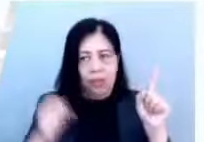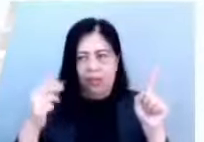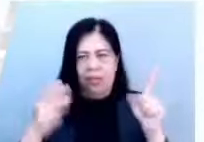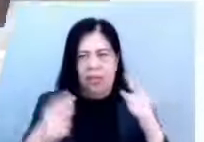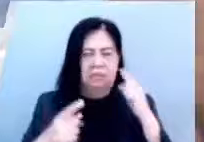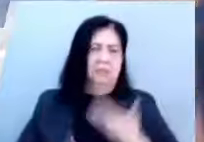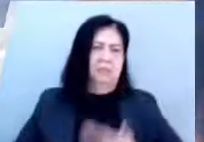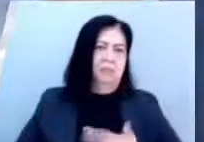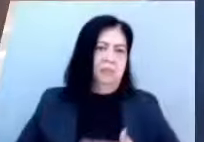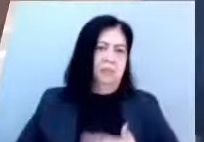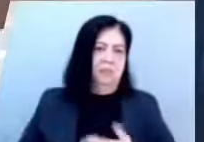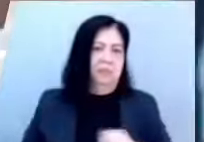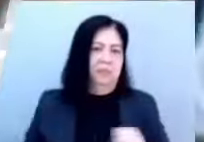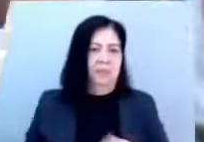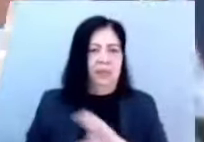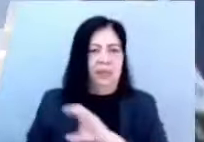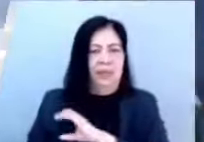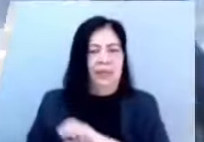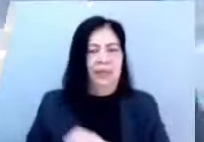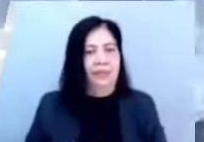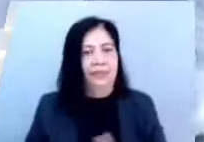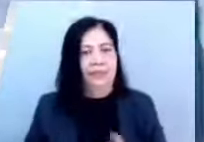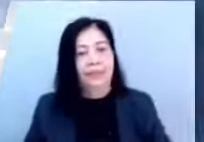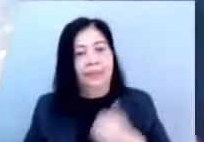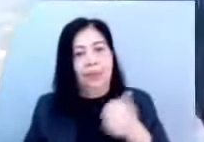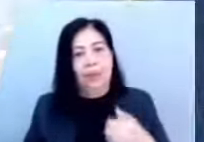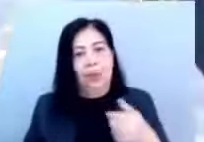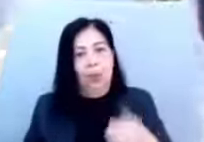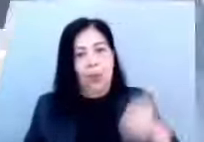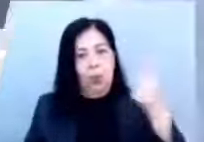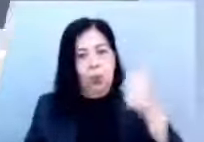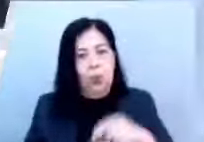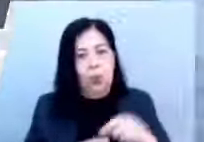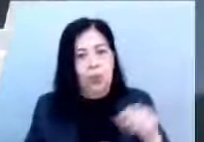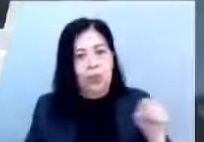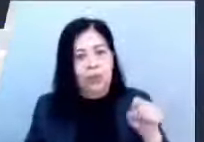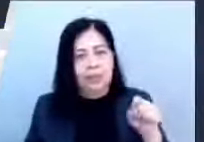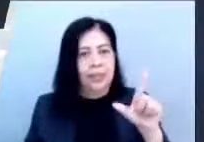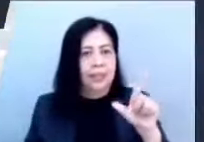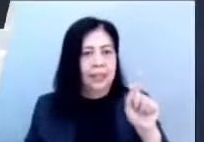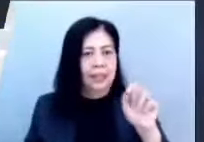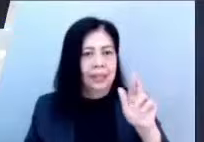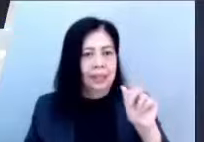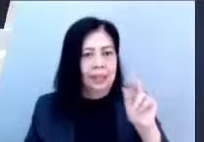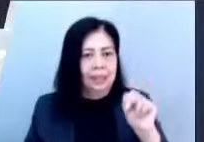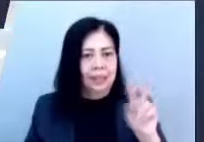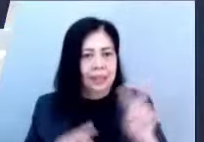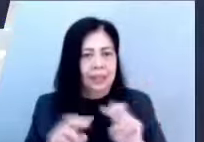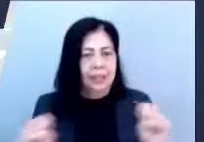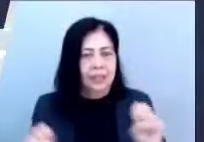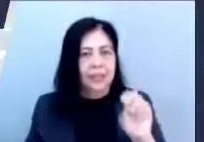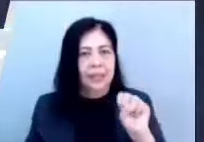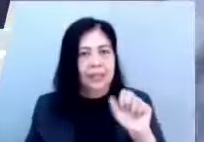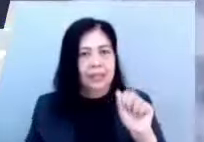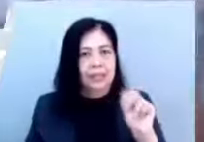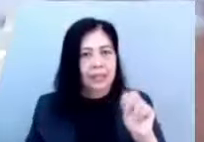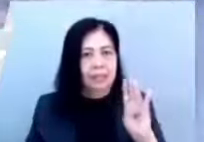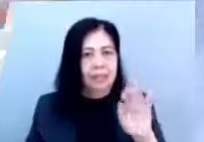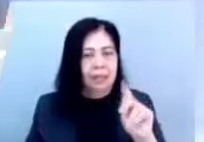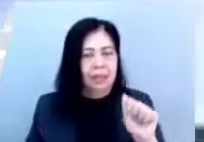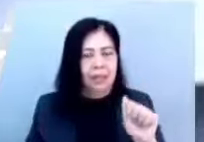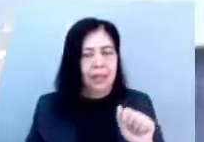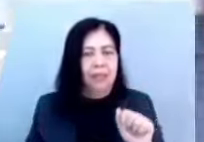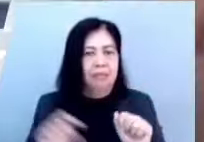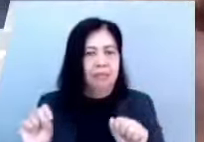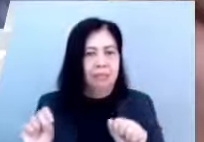niya. Wagi naman ang ginto sa women's division ng Colegio de San Juan de Letran Lady Knights kontra San Beda University Lady Red Spikers